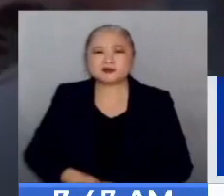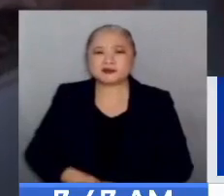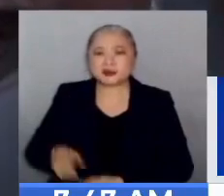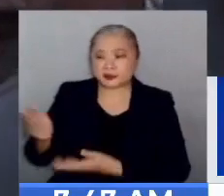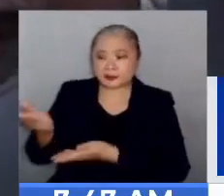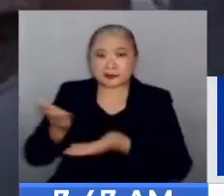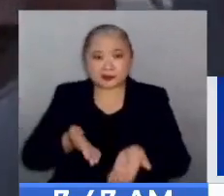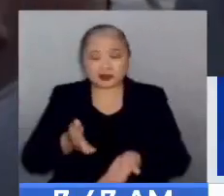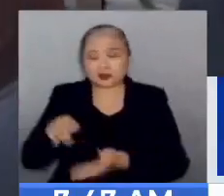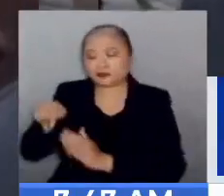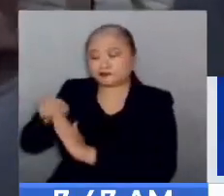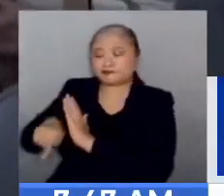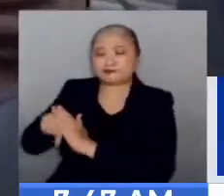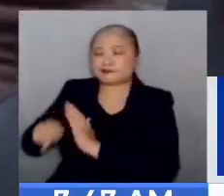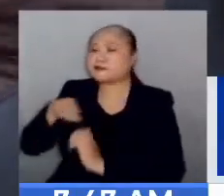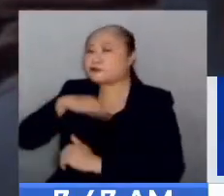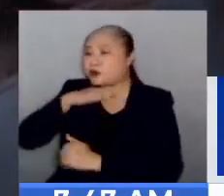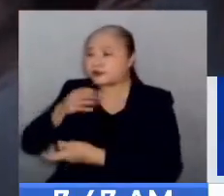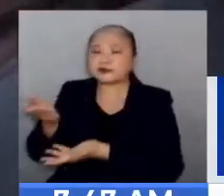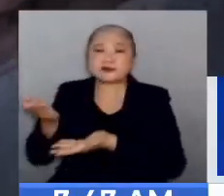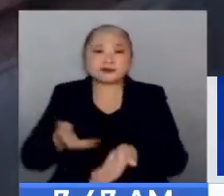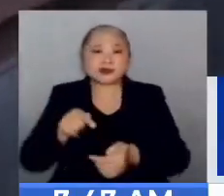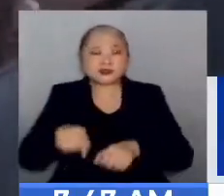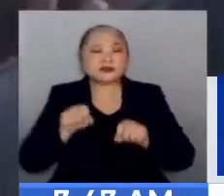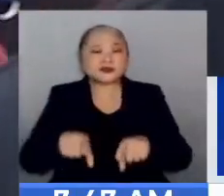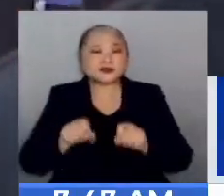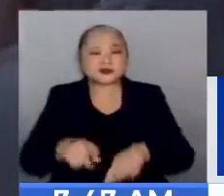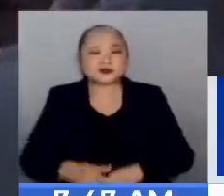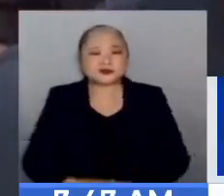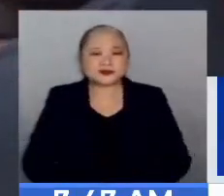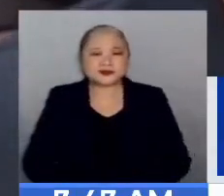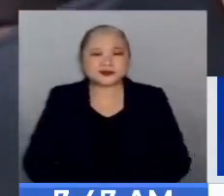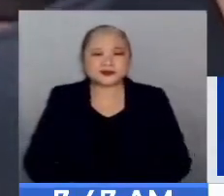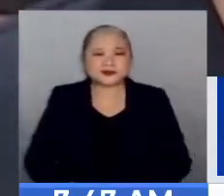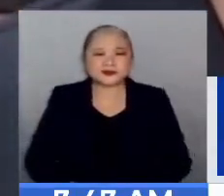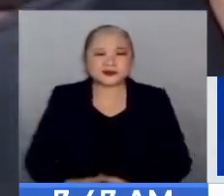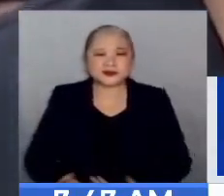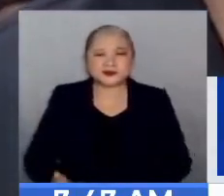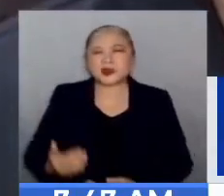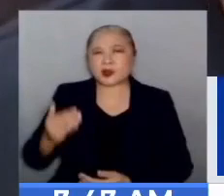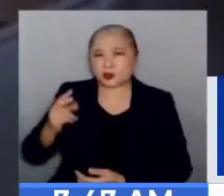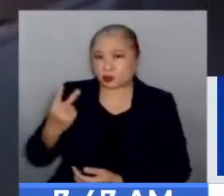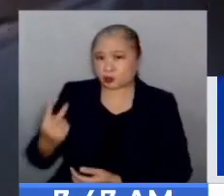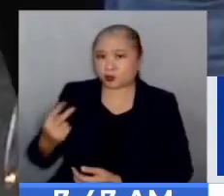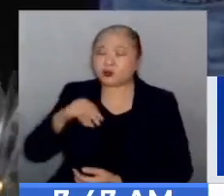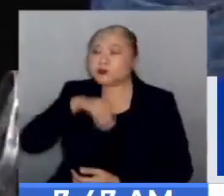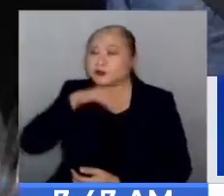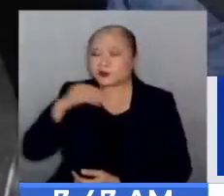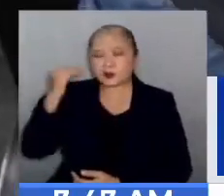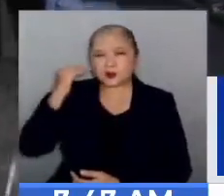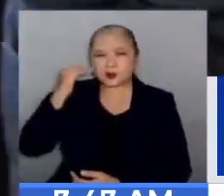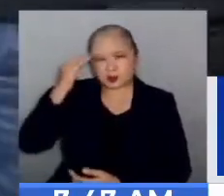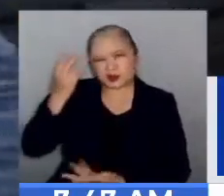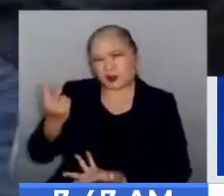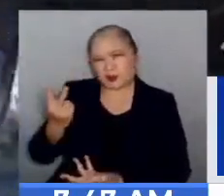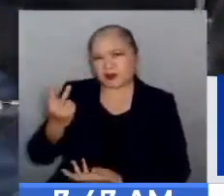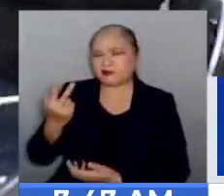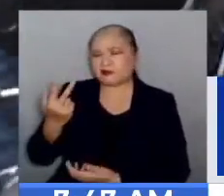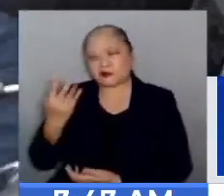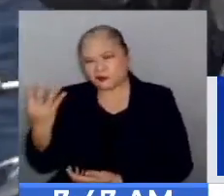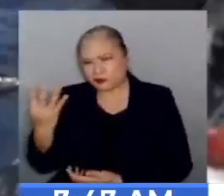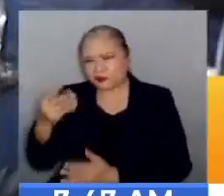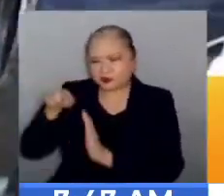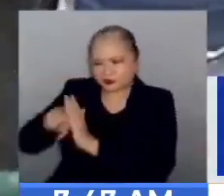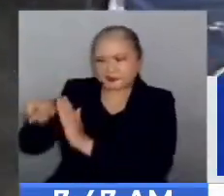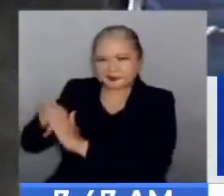niya. Pagka the ordinary days ay two heads ng baboy. Pagka Sabado-Linggo, nakaka-4. Paliwanag na nagtitinda,